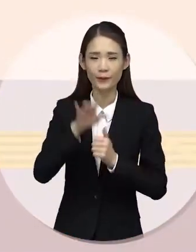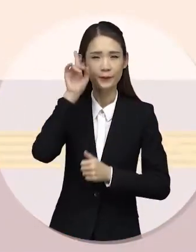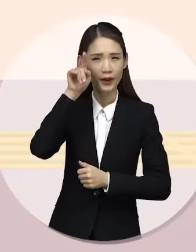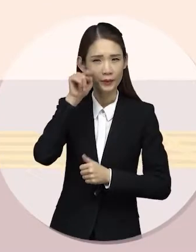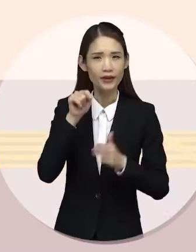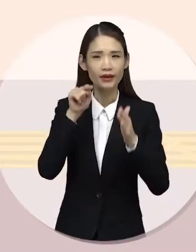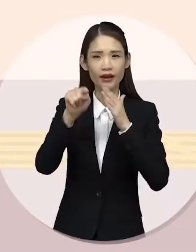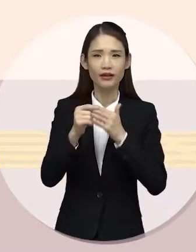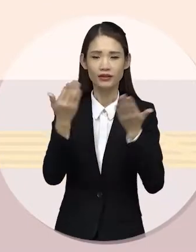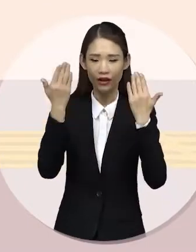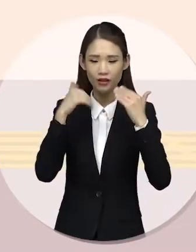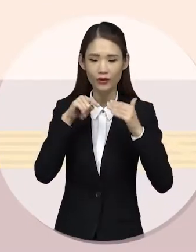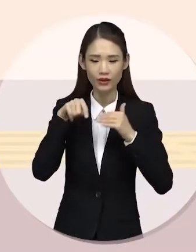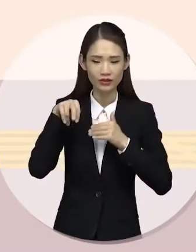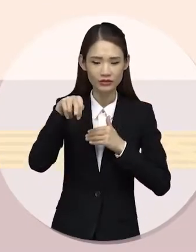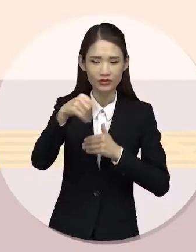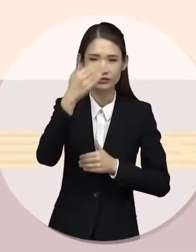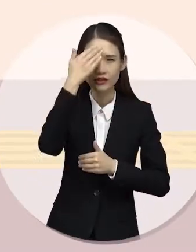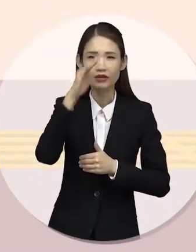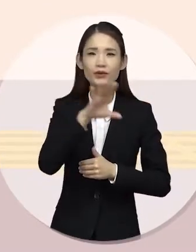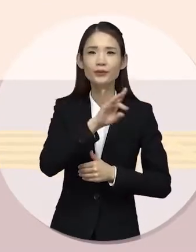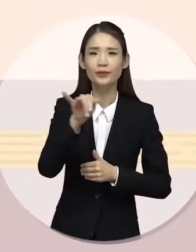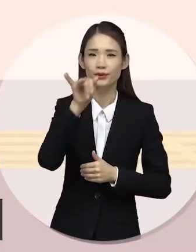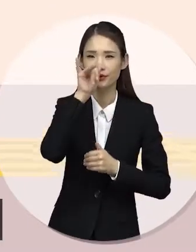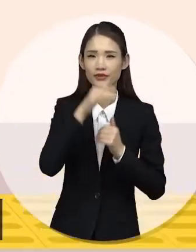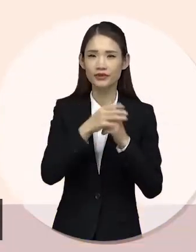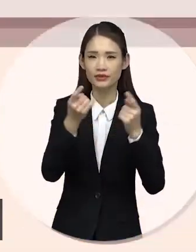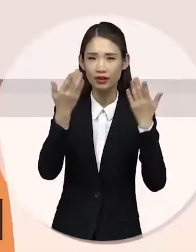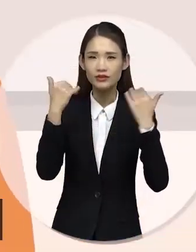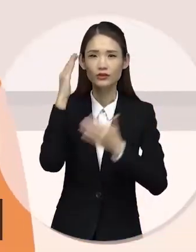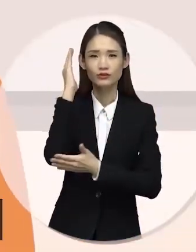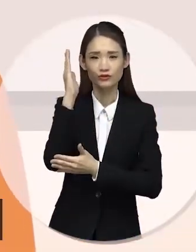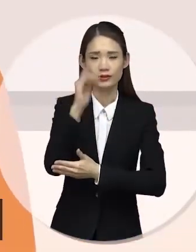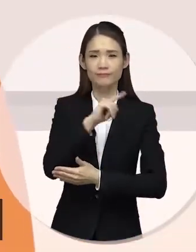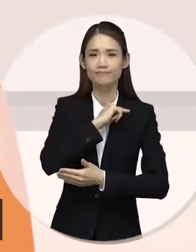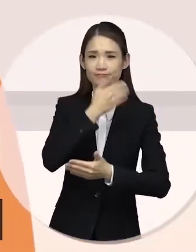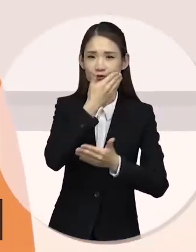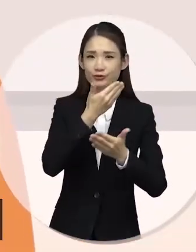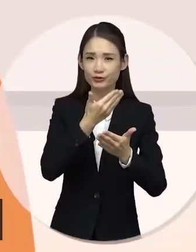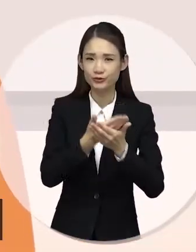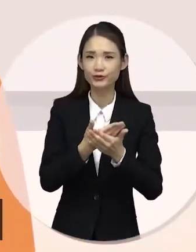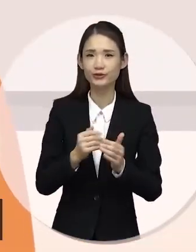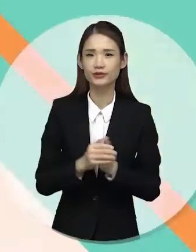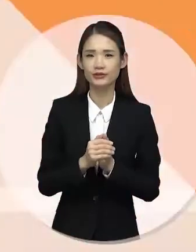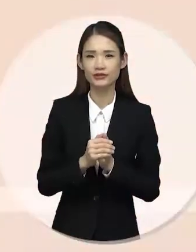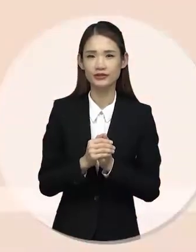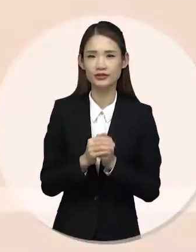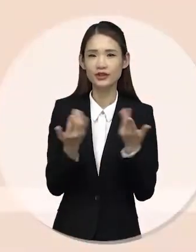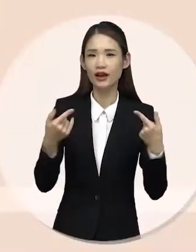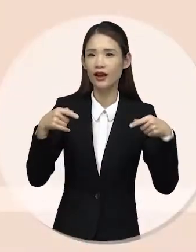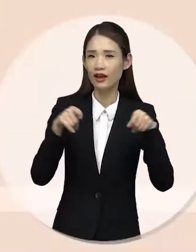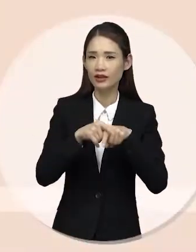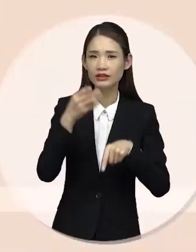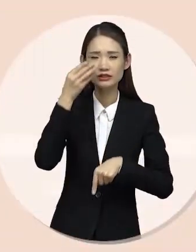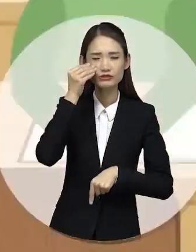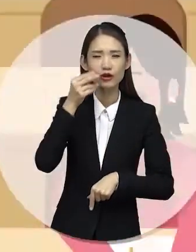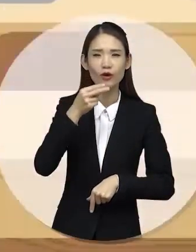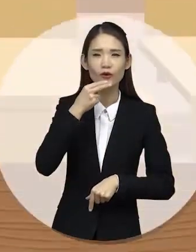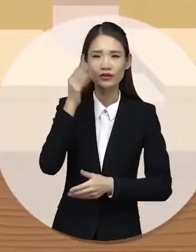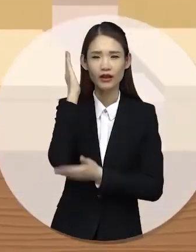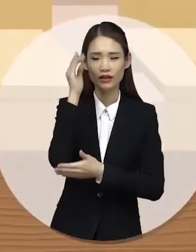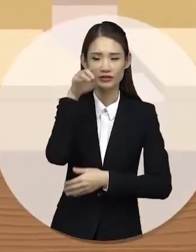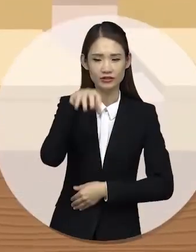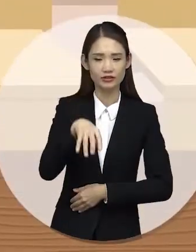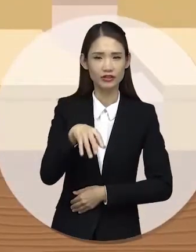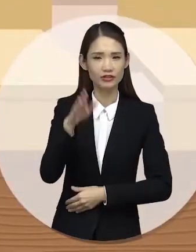때로는 매일 가는 학교 강의실길이 낯설 때가 있습니다. 대학생에게 수업은 참으로 중요하죠. 더불어 익숙하지